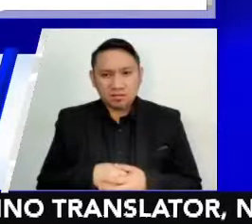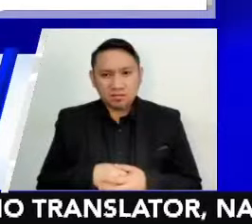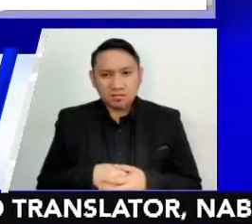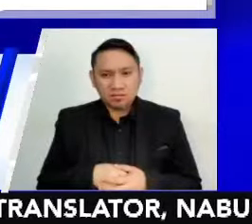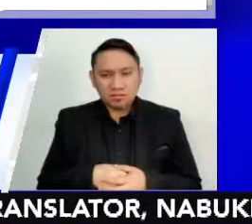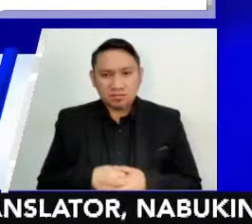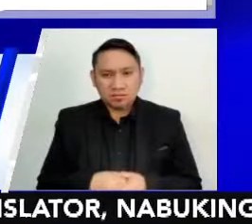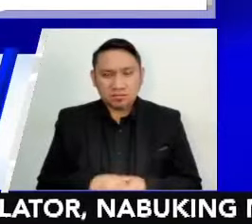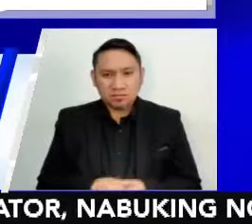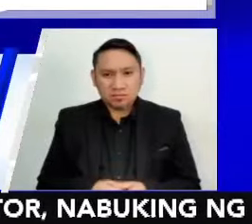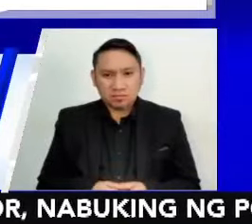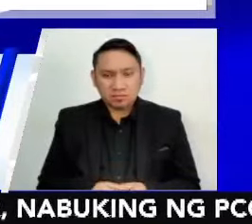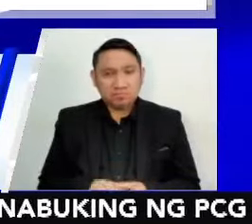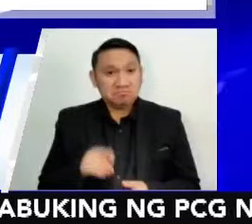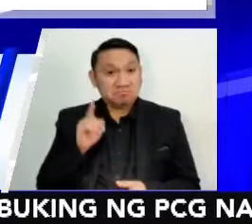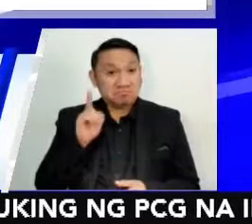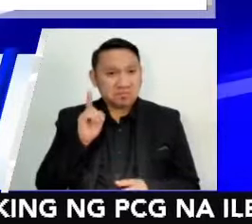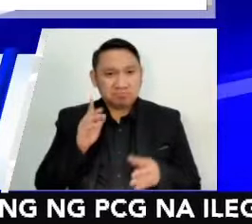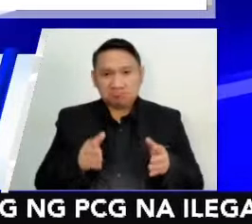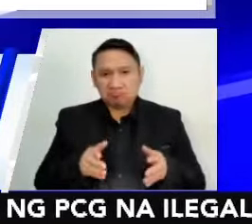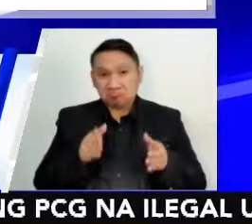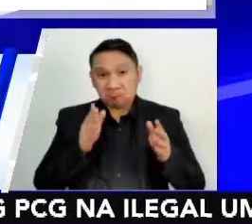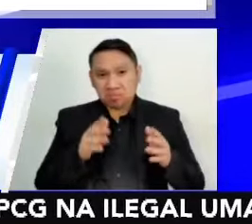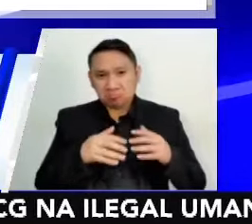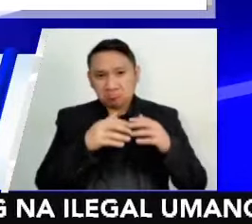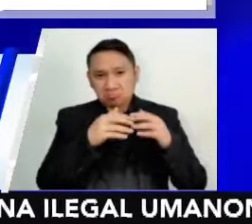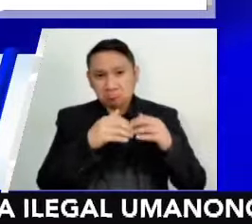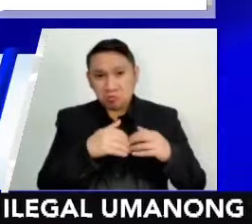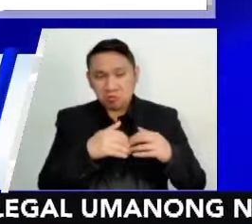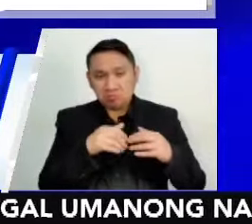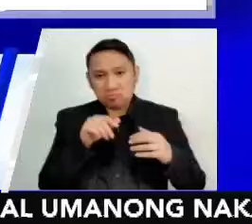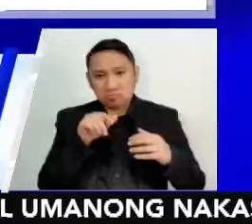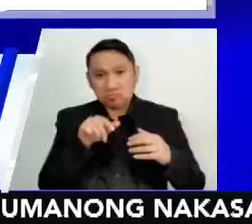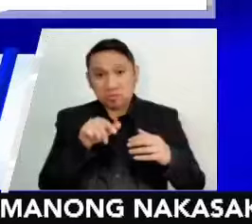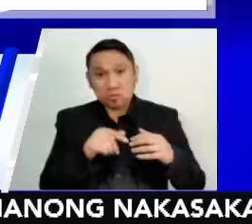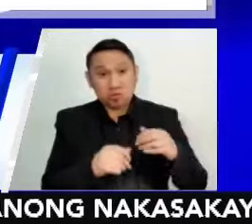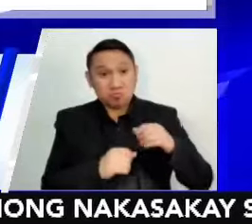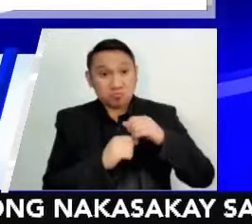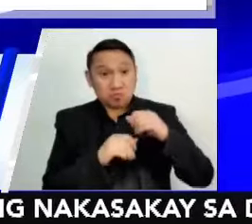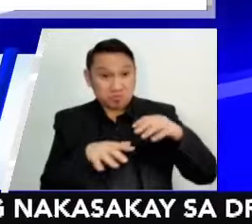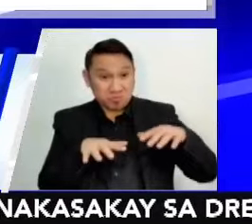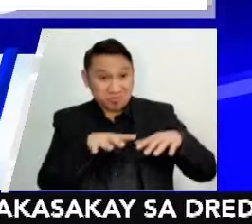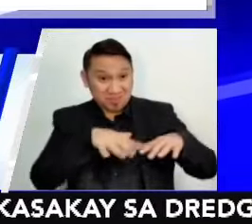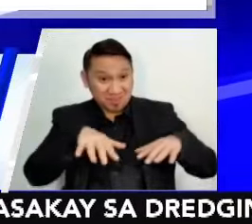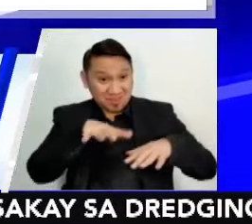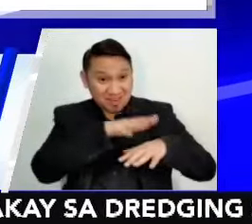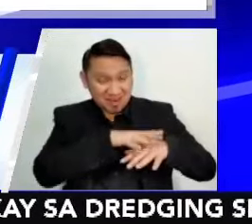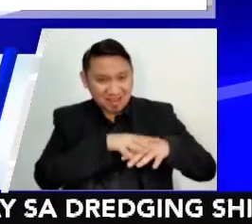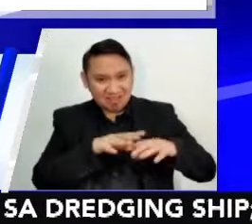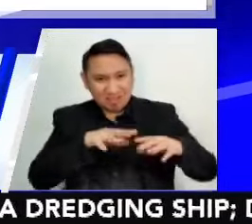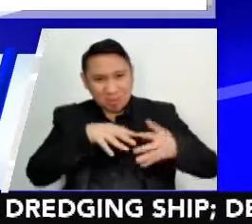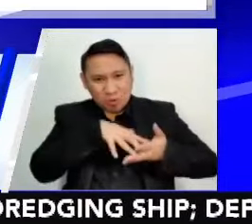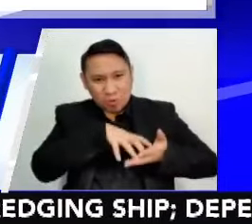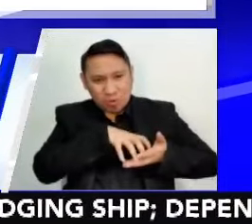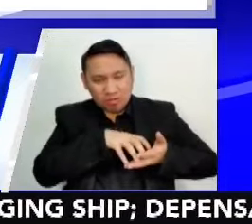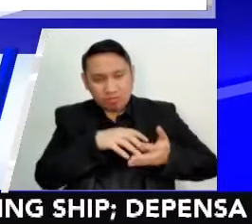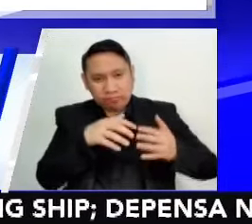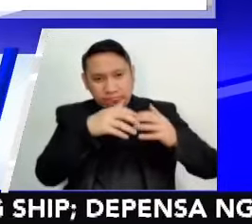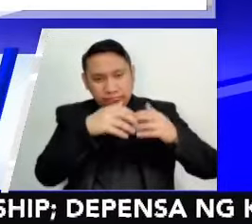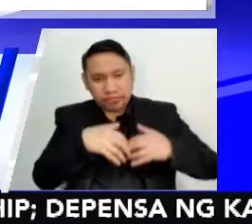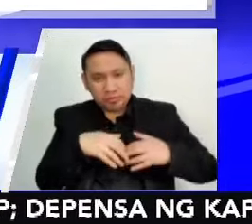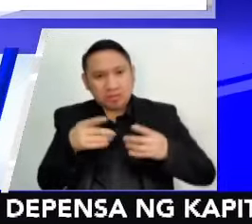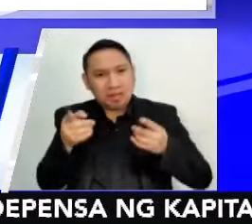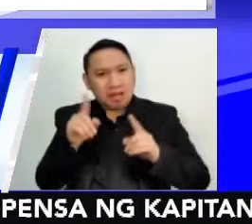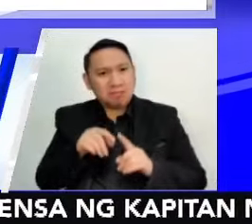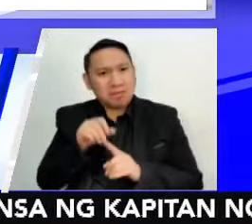Tiyuti bubagsak ang istrukturang yan sa India, matas mabuwal ang pundasyon nito. Kasama yan sa mga nasira sa landslide noong September 13,